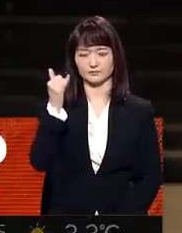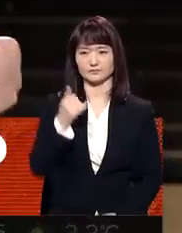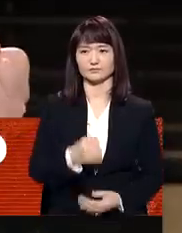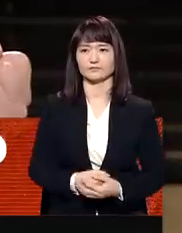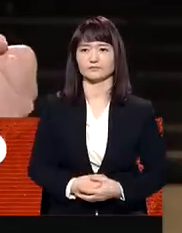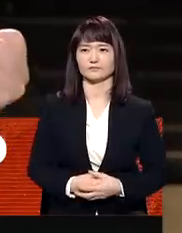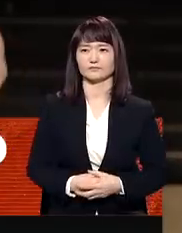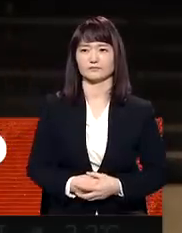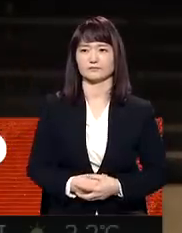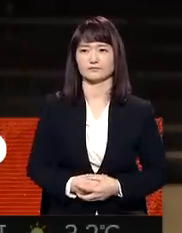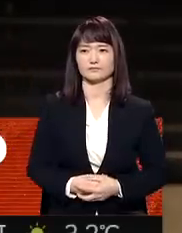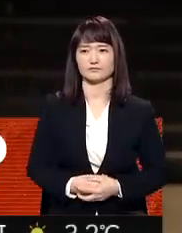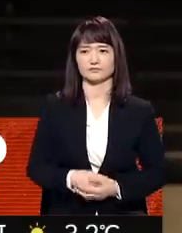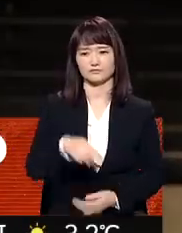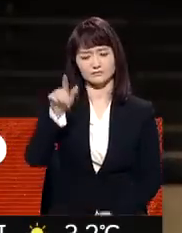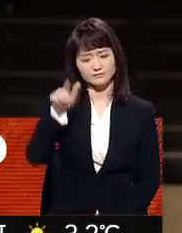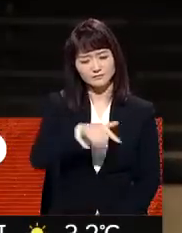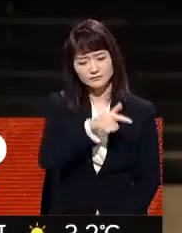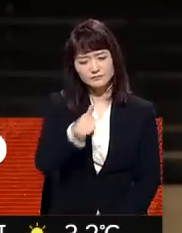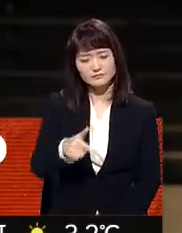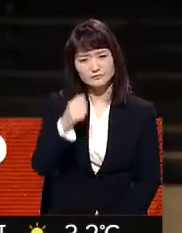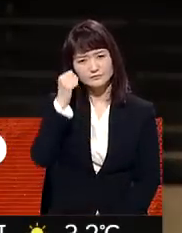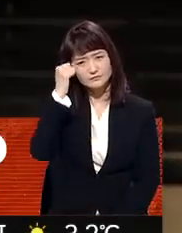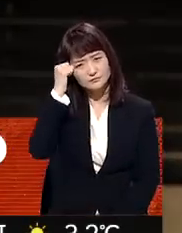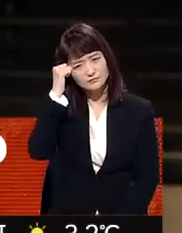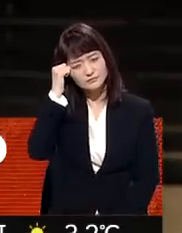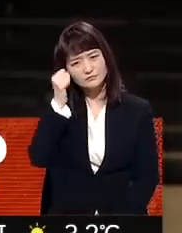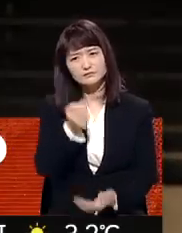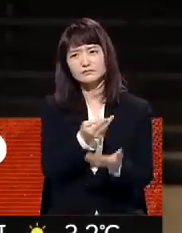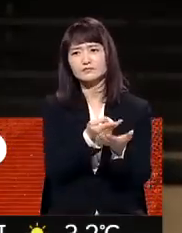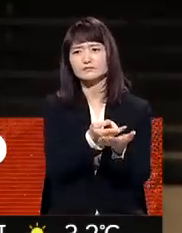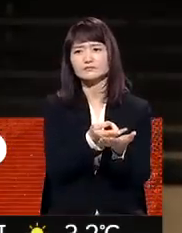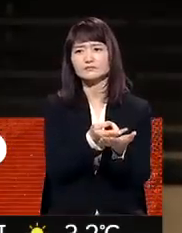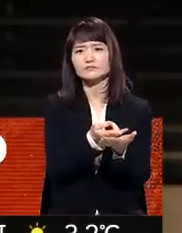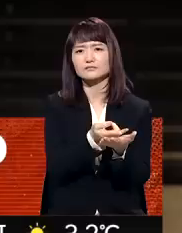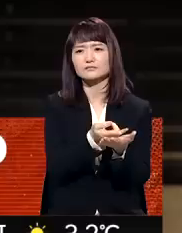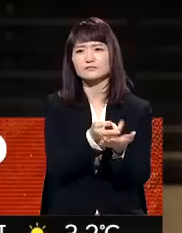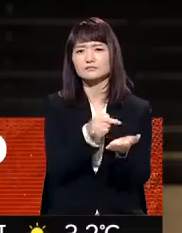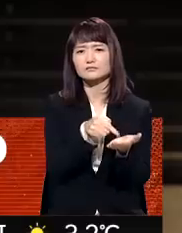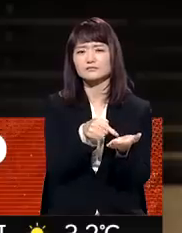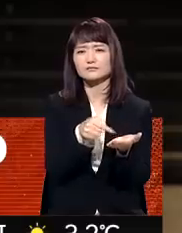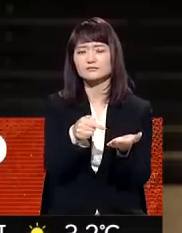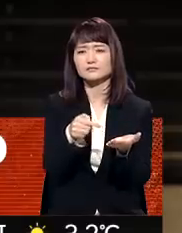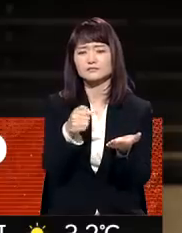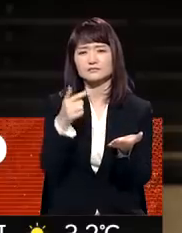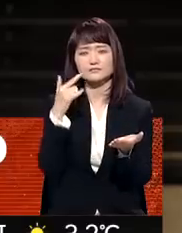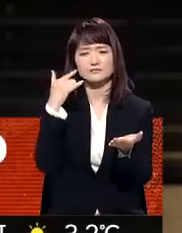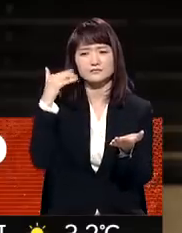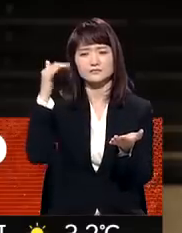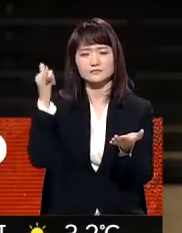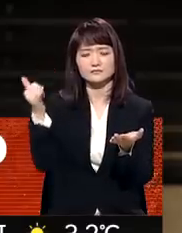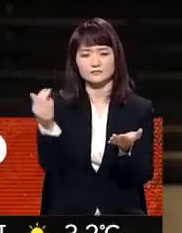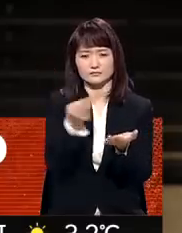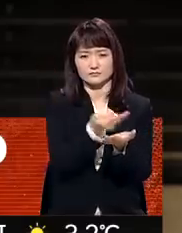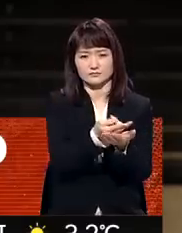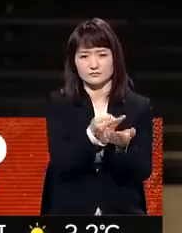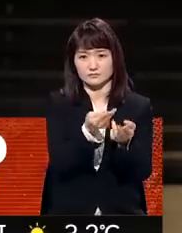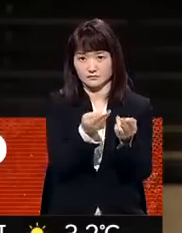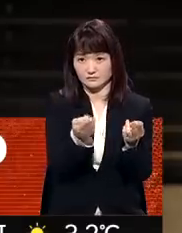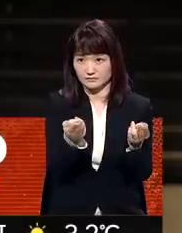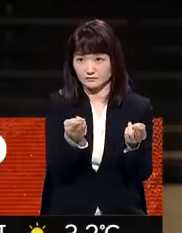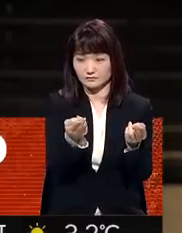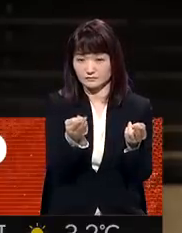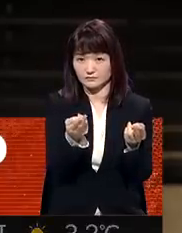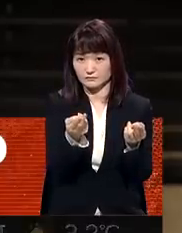글쎄요 그렇게 뭐 저도 마찬가지예요 하루 정도 자는데 침대 좀 자게 해주고 싶은 그런 마음이 최소한